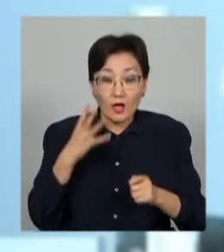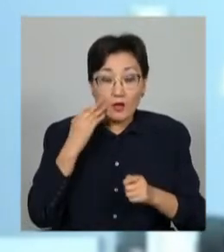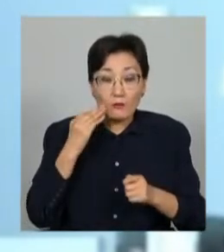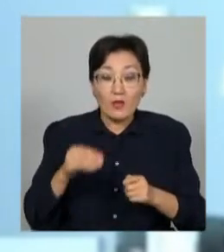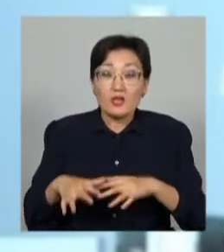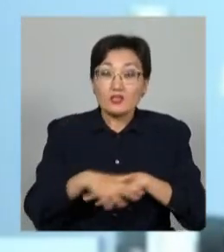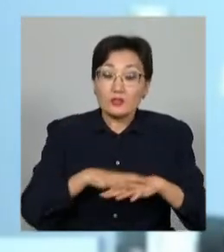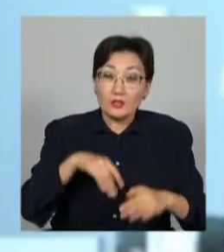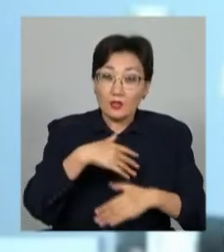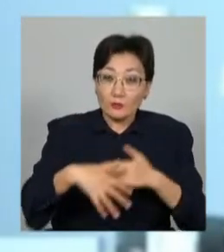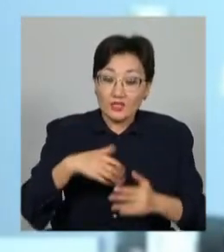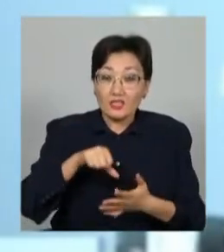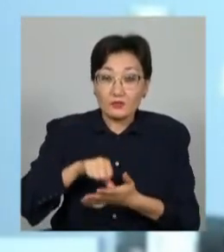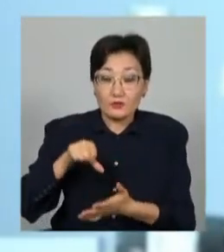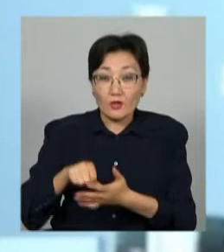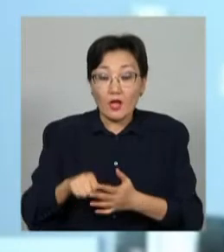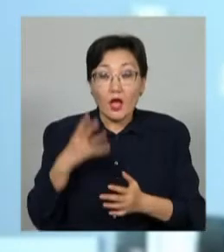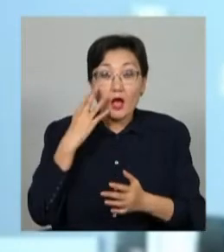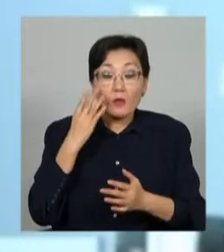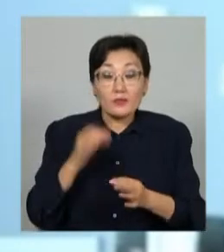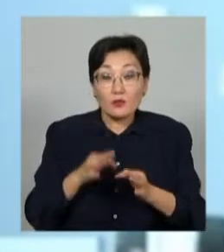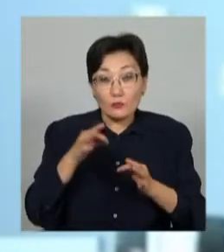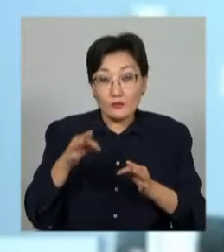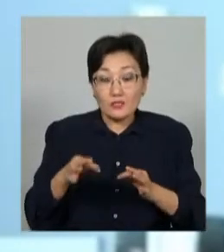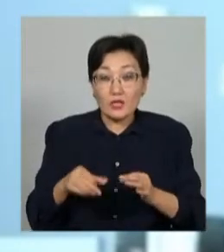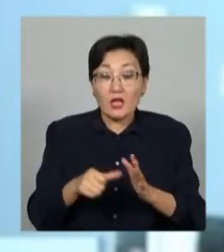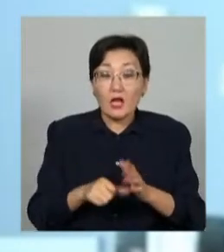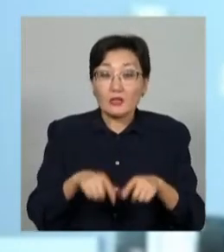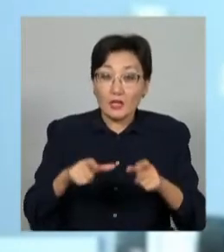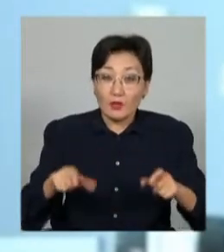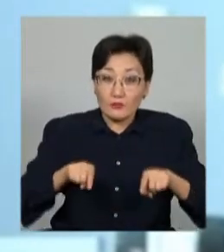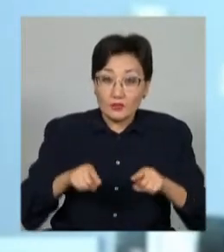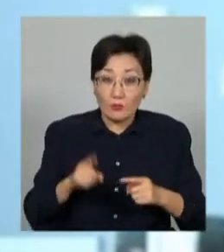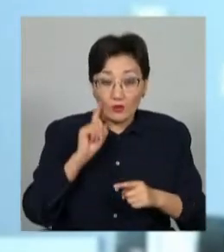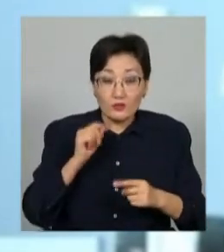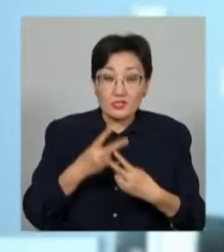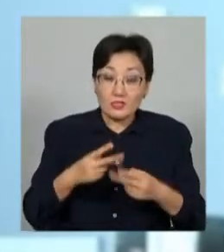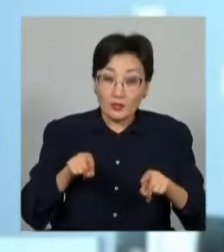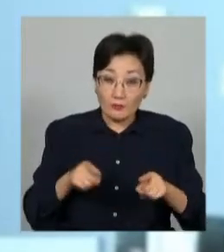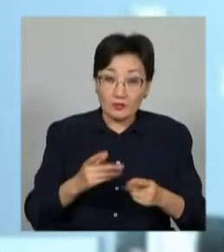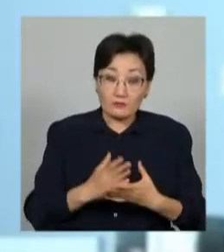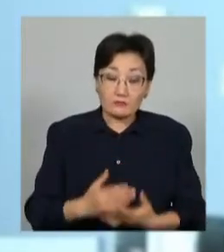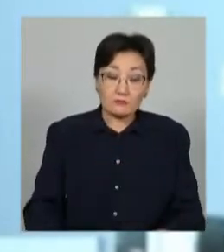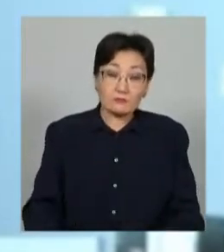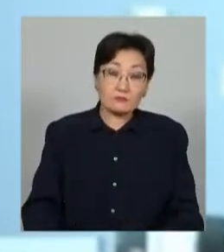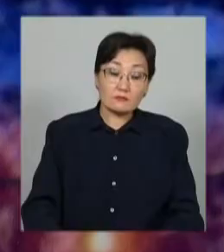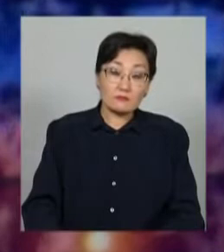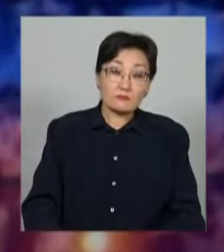Алматыда жаппай тәртіпсіздікке қатысқан Алматы мен Алматы облысының 6 тұрғыны қолға түсіп, уақытша ұстау изоляторына қамалды.